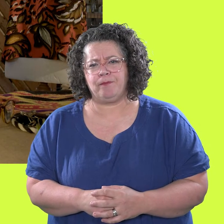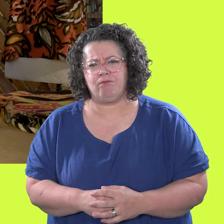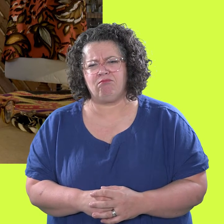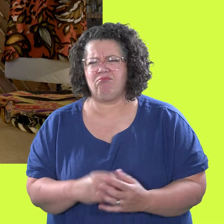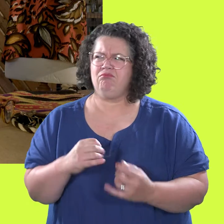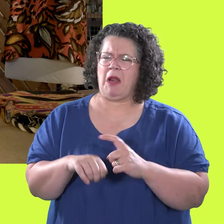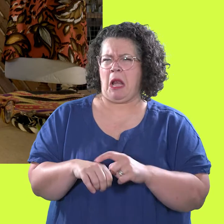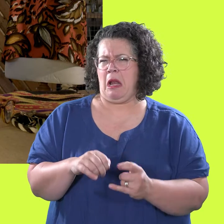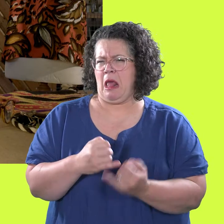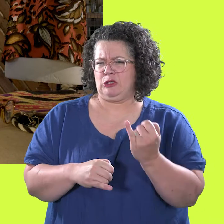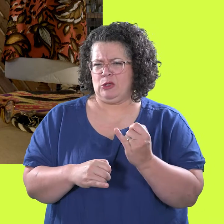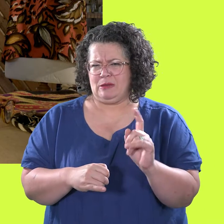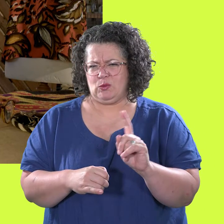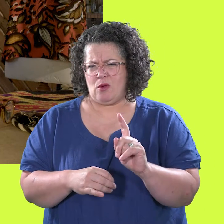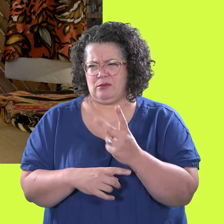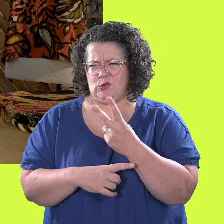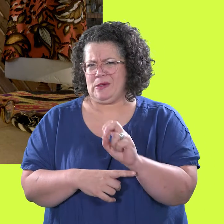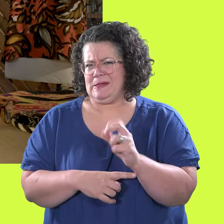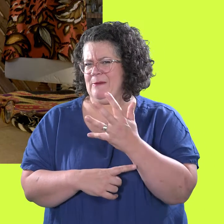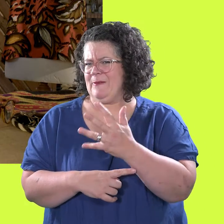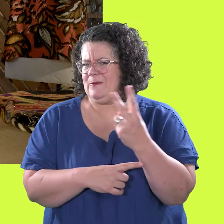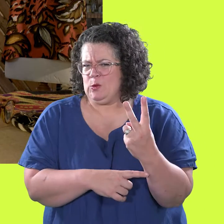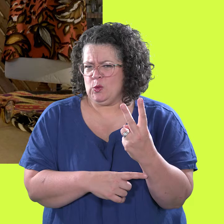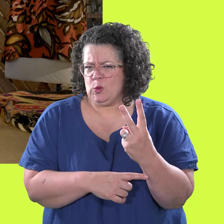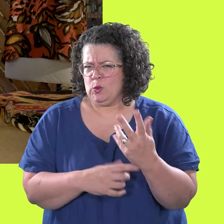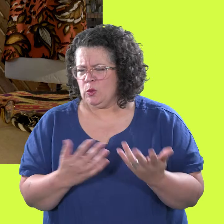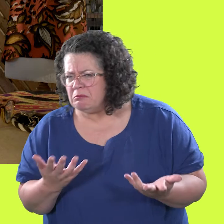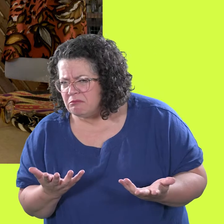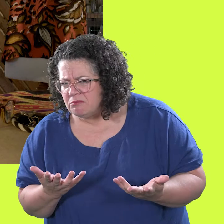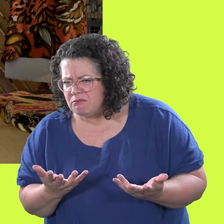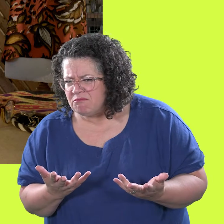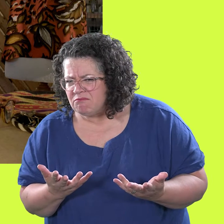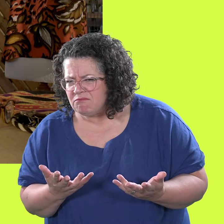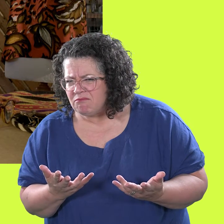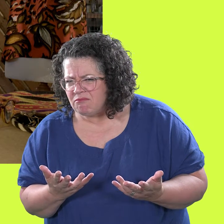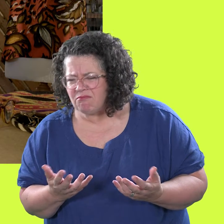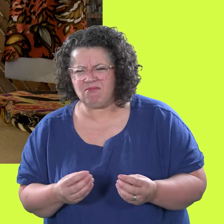Y tro diwetha fi mi edrych y blwyddyn 2052 oedd e?